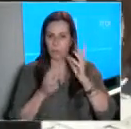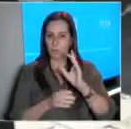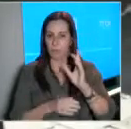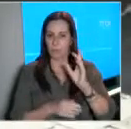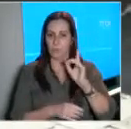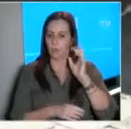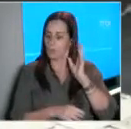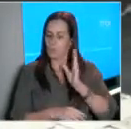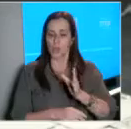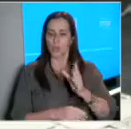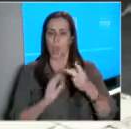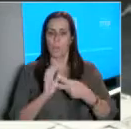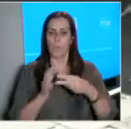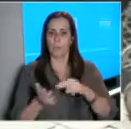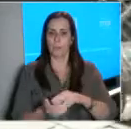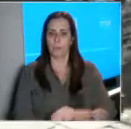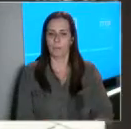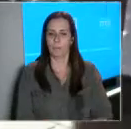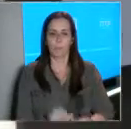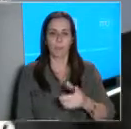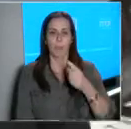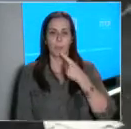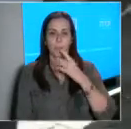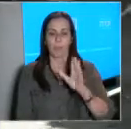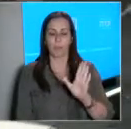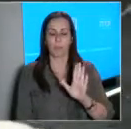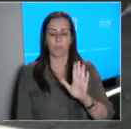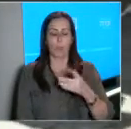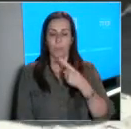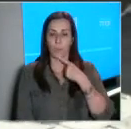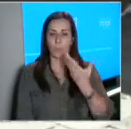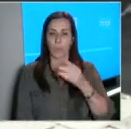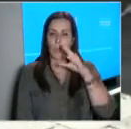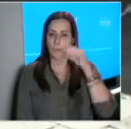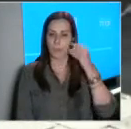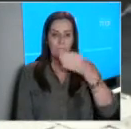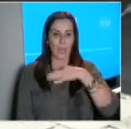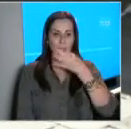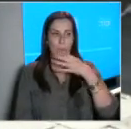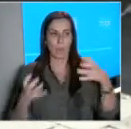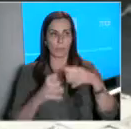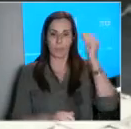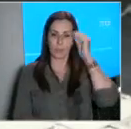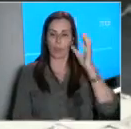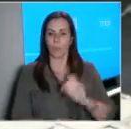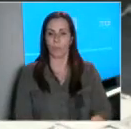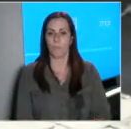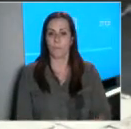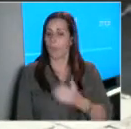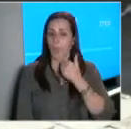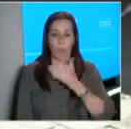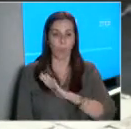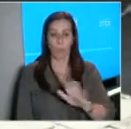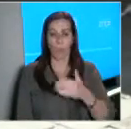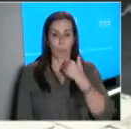ישר נכנס לפוליטיקה. ומה את אומרת שלא נתנו, מה את אומרת על זה שלא נתנו לאמיר פרץ לנאום בהצהרת